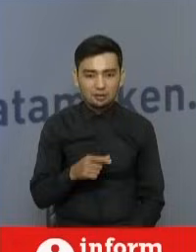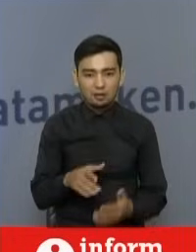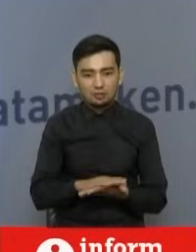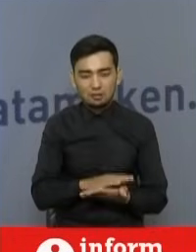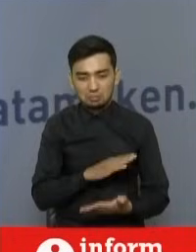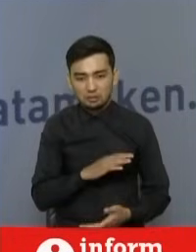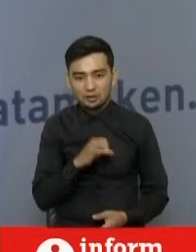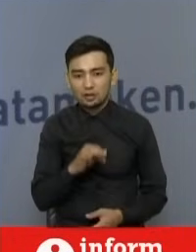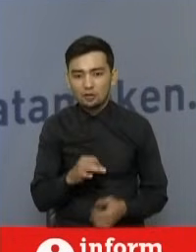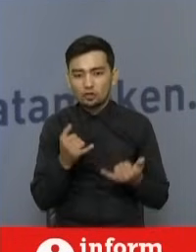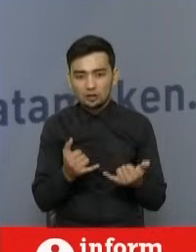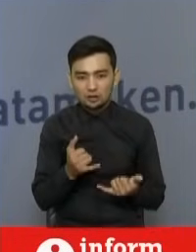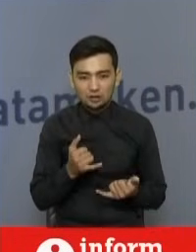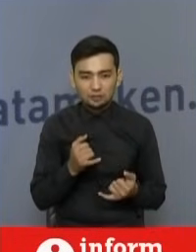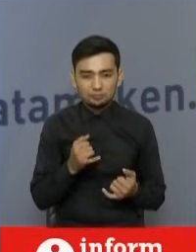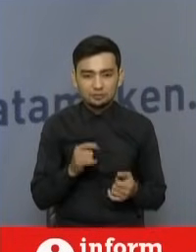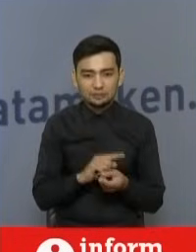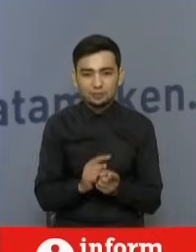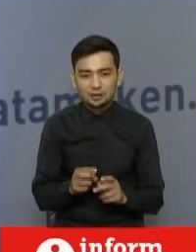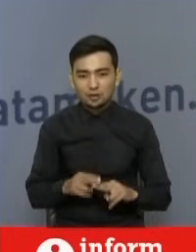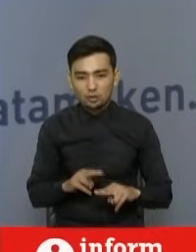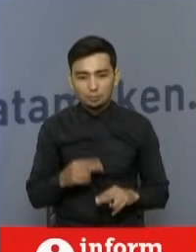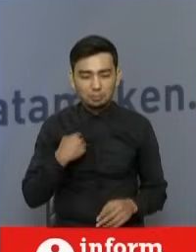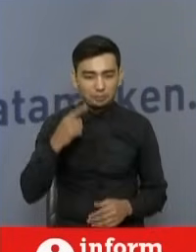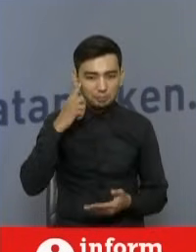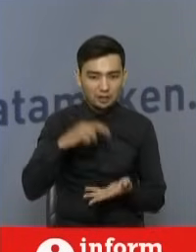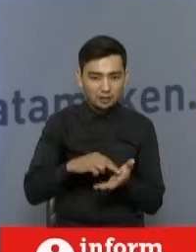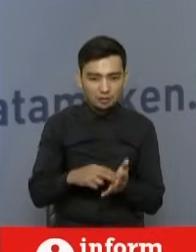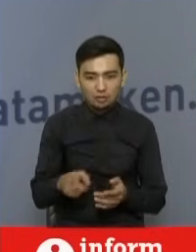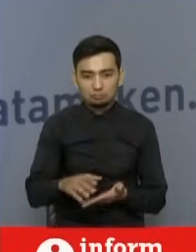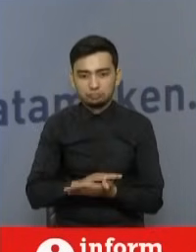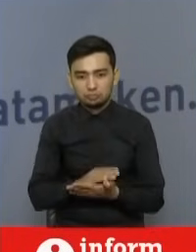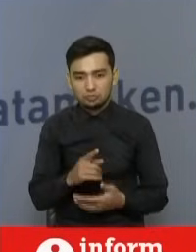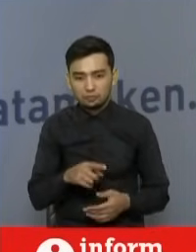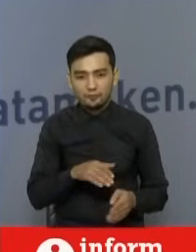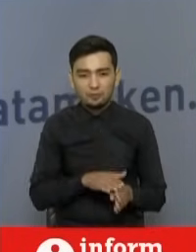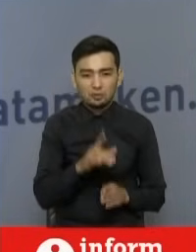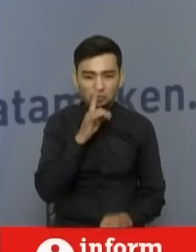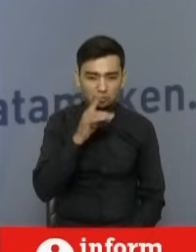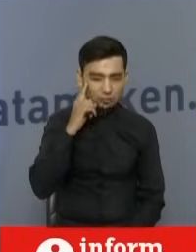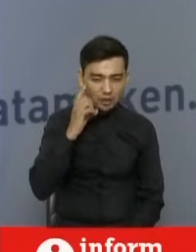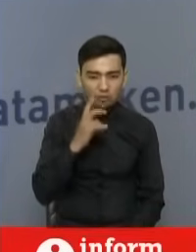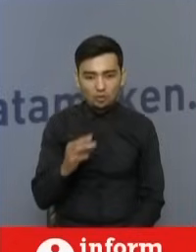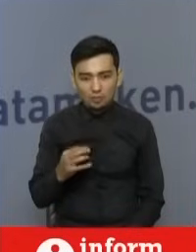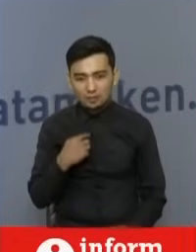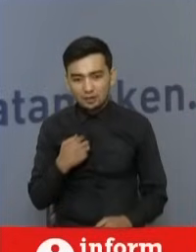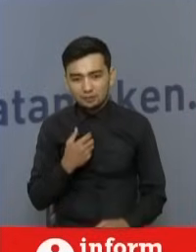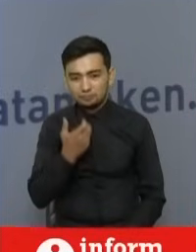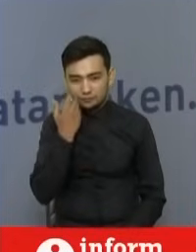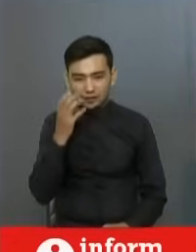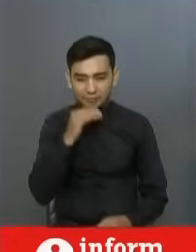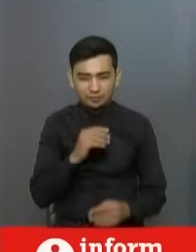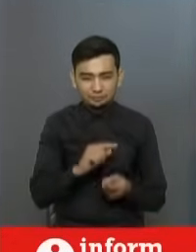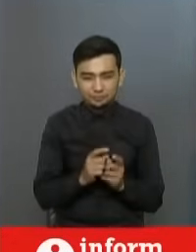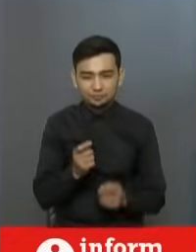Сейчас, получается, практически тех изменений, которые мы планировали, к сожалению, скорее всего, они не получатся. Но надеюсь, что в рамках мажилиса, может быть, получится изменить эту